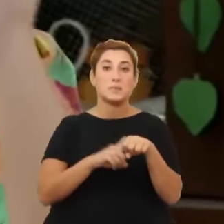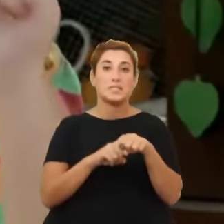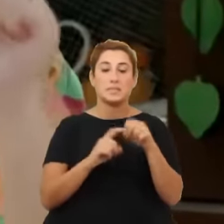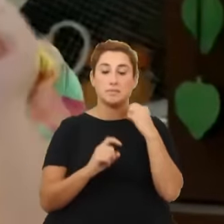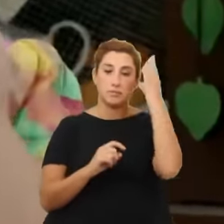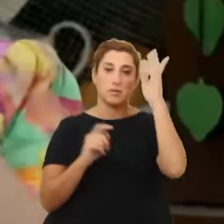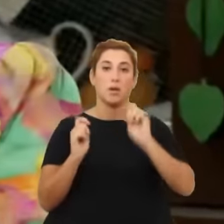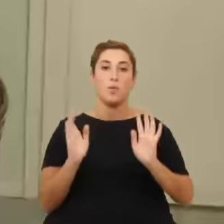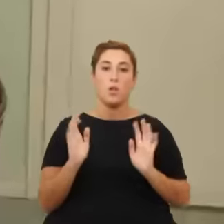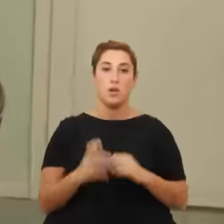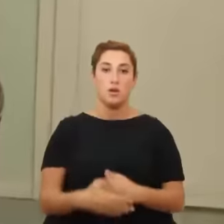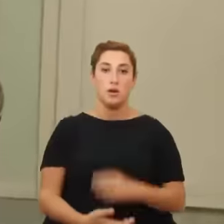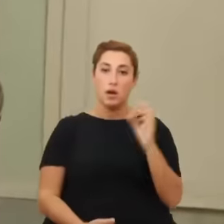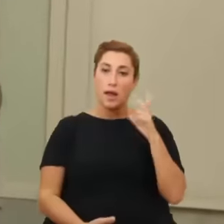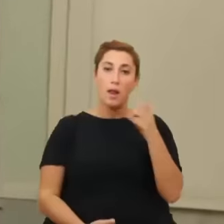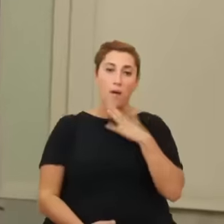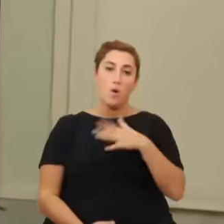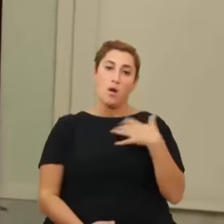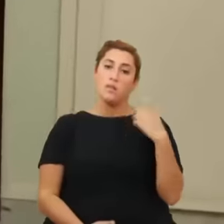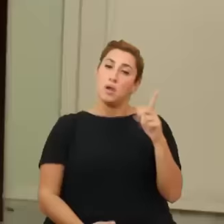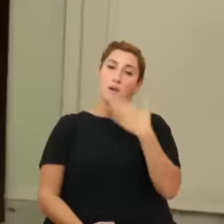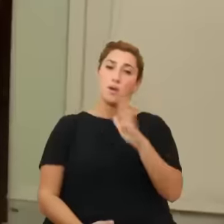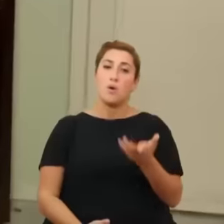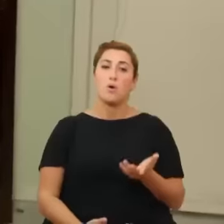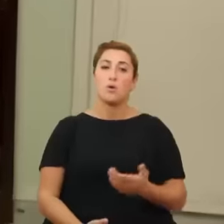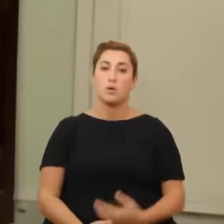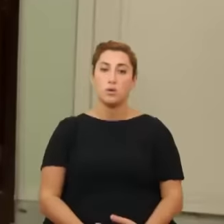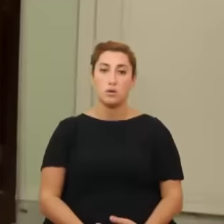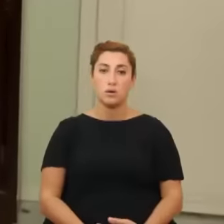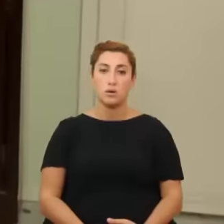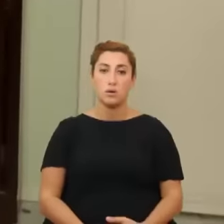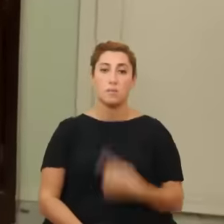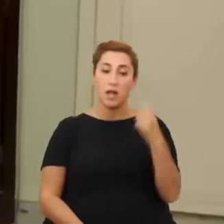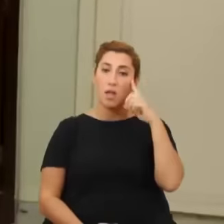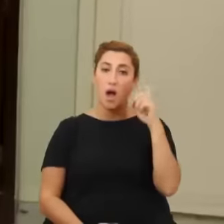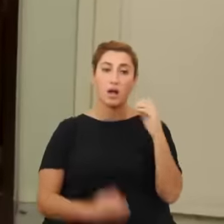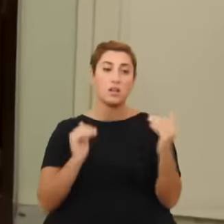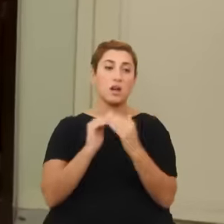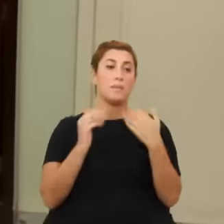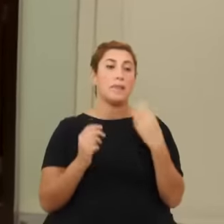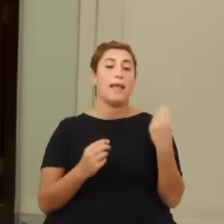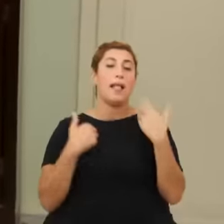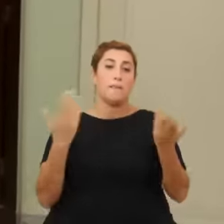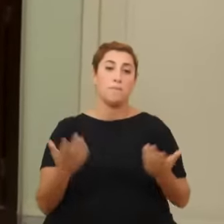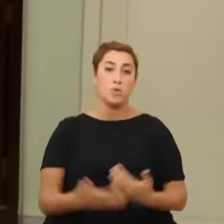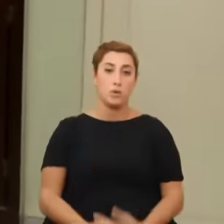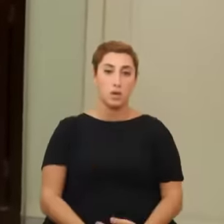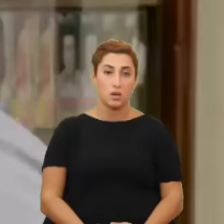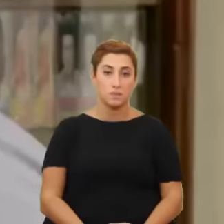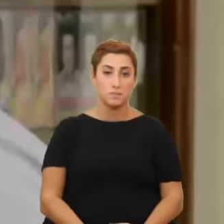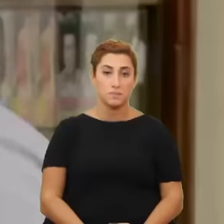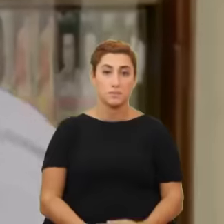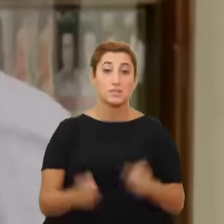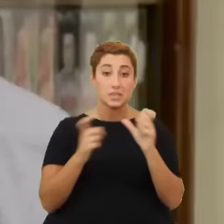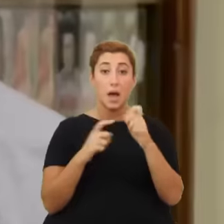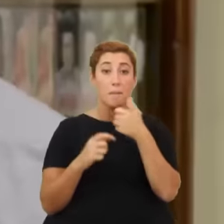sinirimi tepeme çıkartıyor. Gerek yok anacığım. Gerek yok. Bir tane akıllısı denk gelmiyor ki bana.